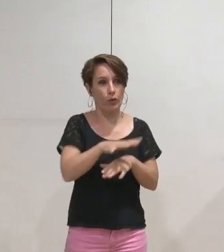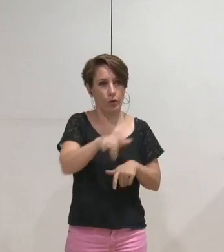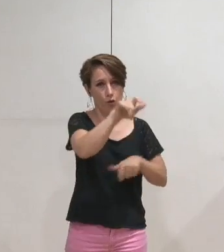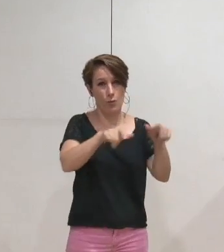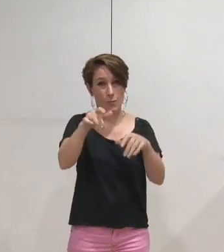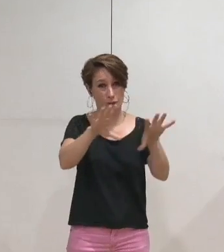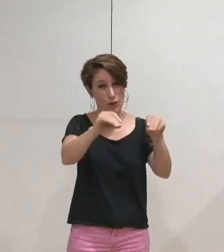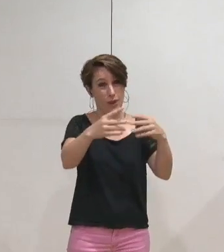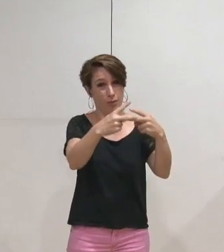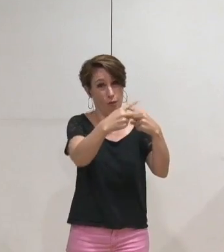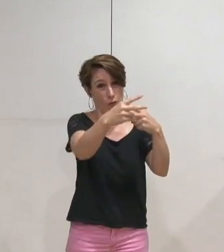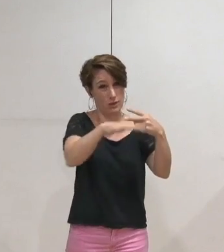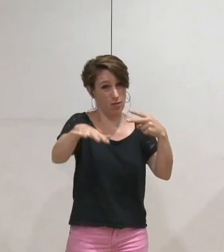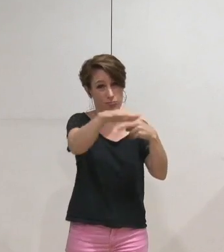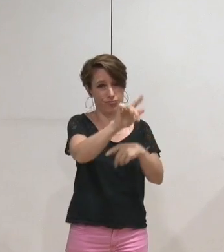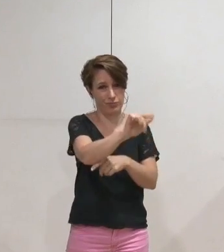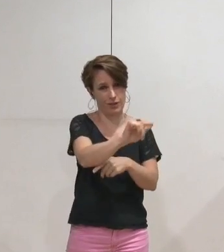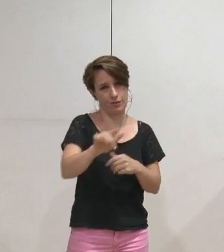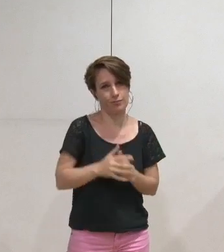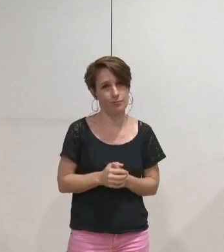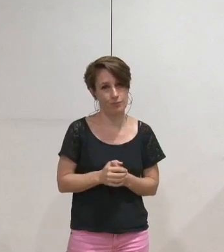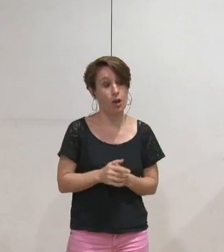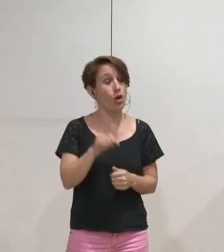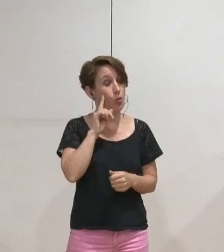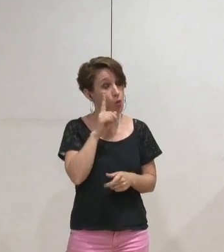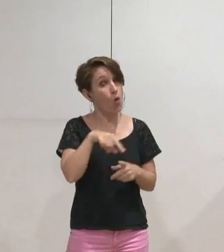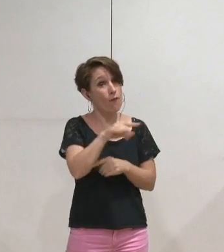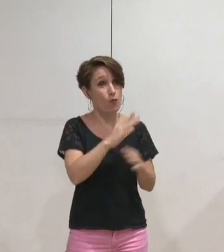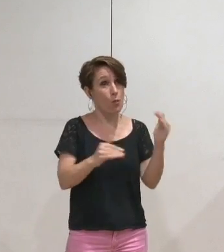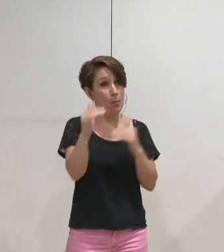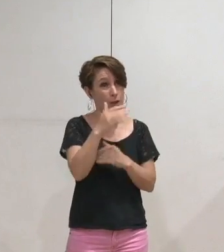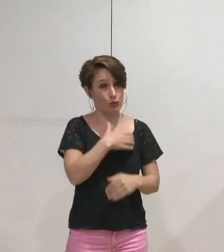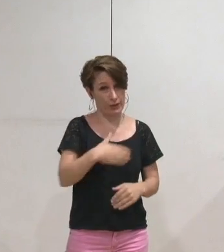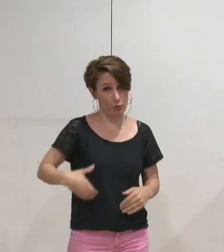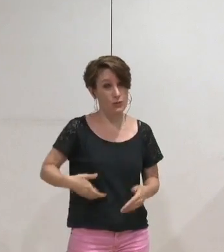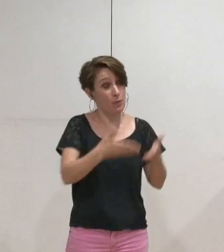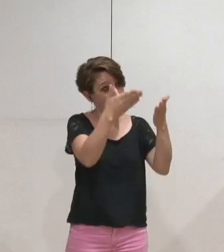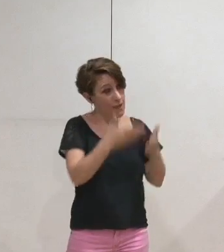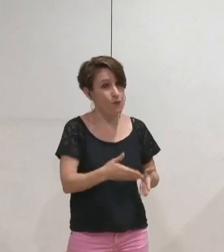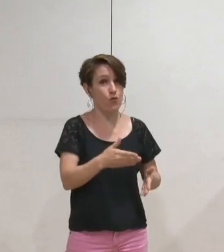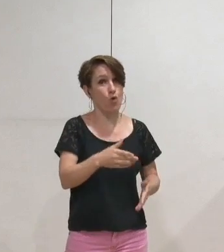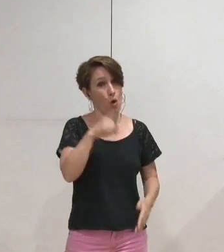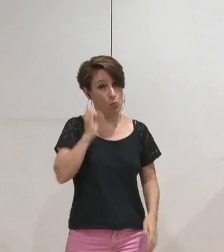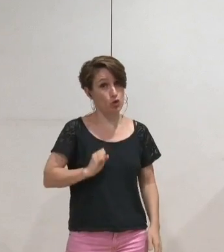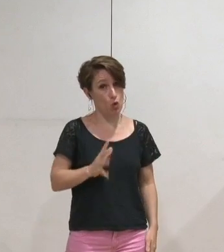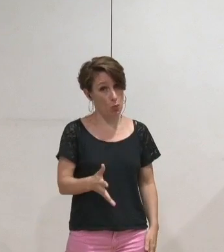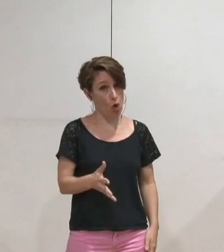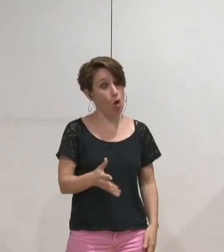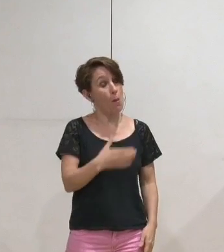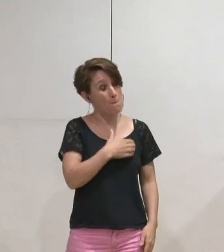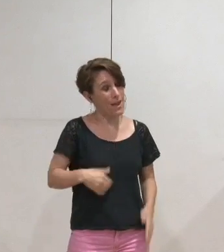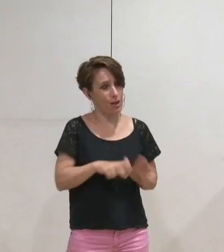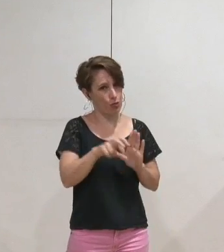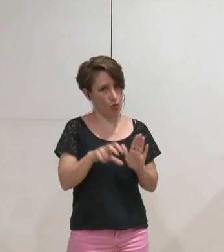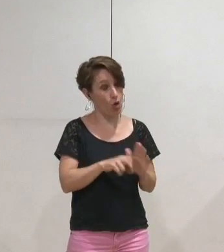avez vous majorité municipale et vous maire de Grenoble un devoir